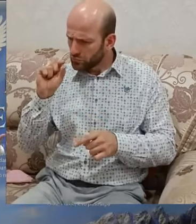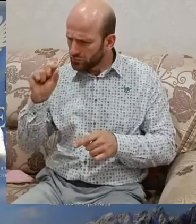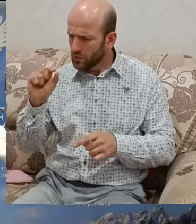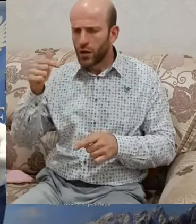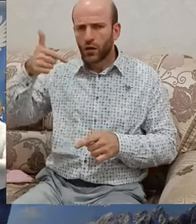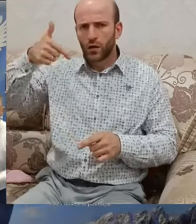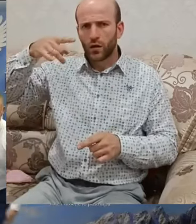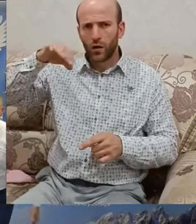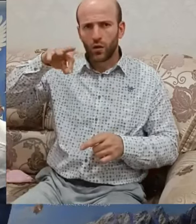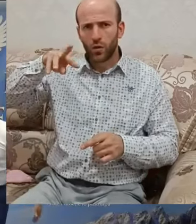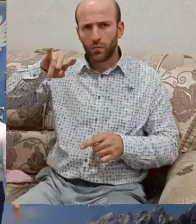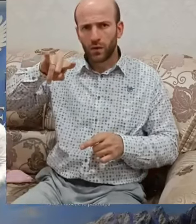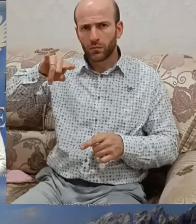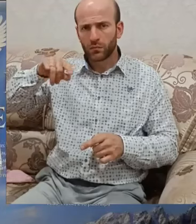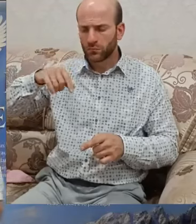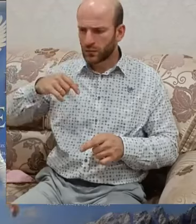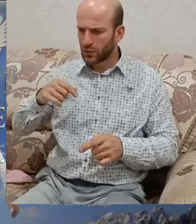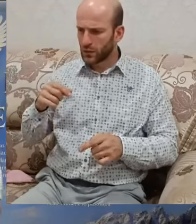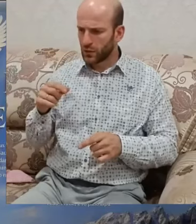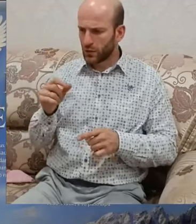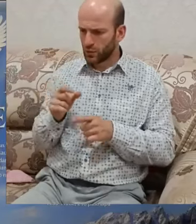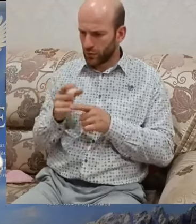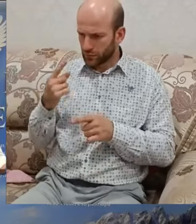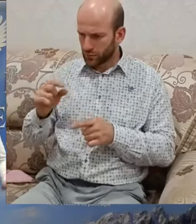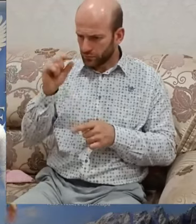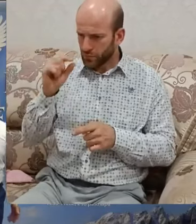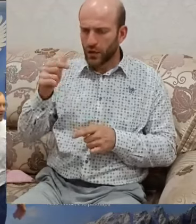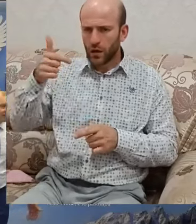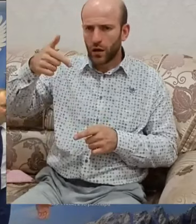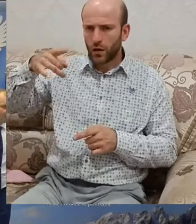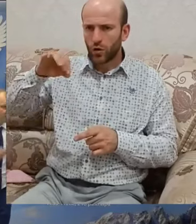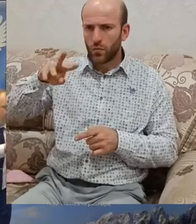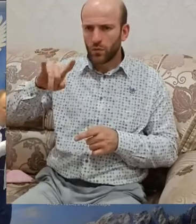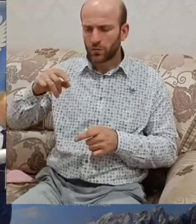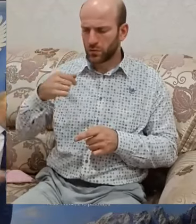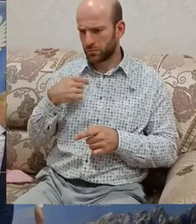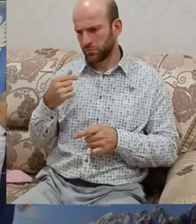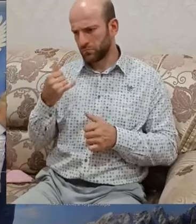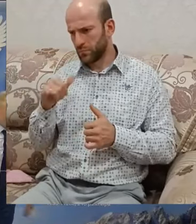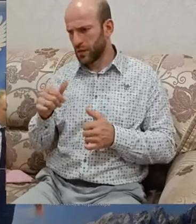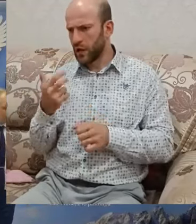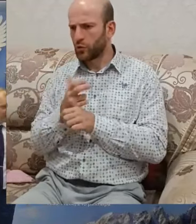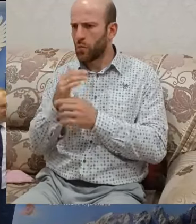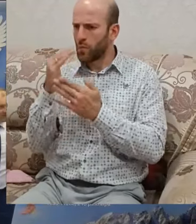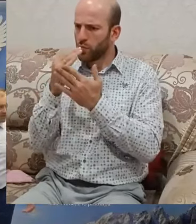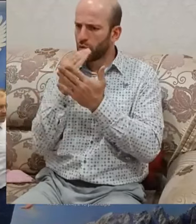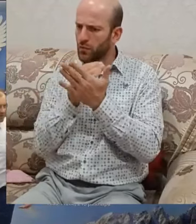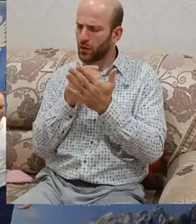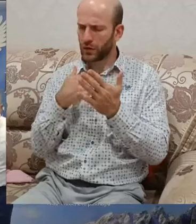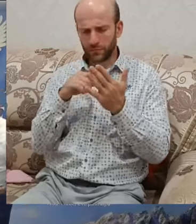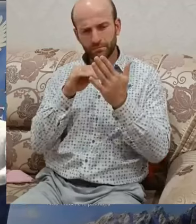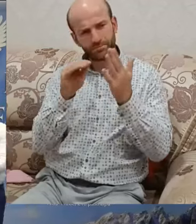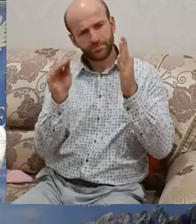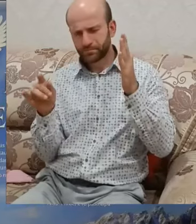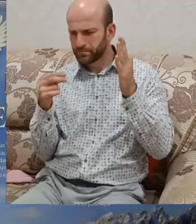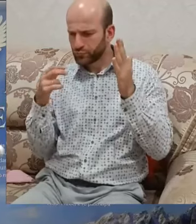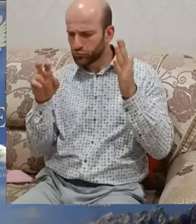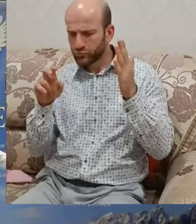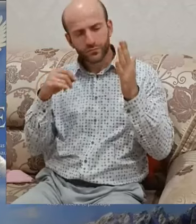Yra hubas. Jis hub. Programa. Programa tokia. Įsivedi žodį. Vodiš slovą. Ir